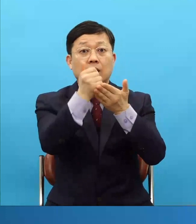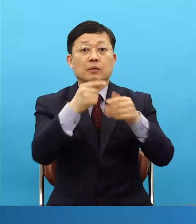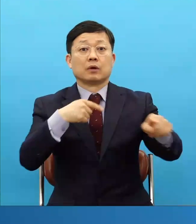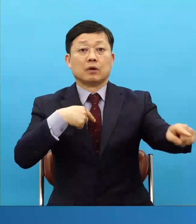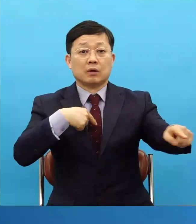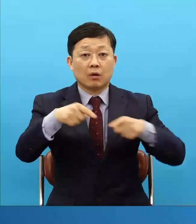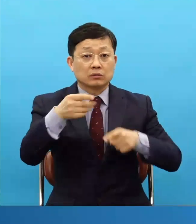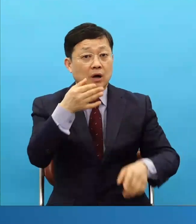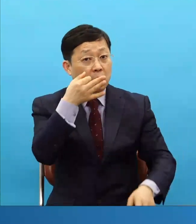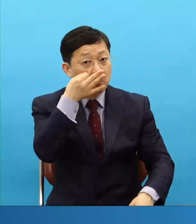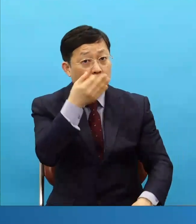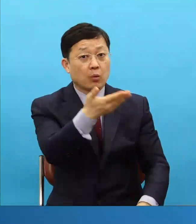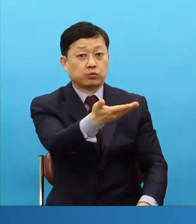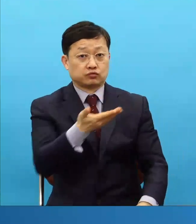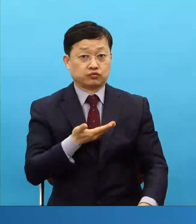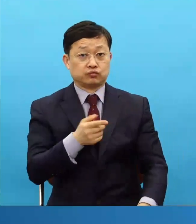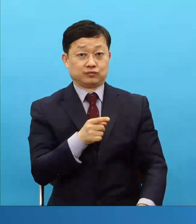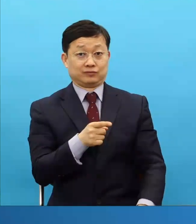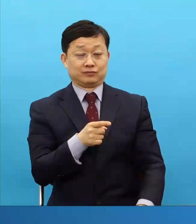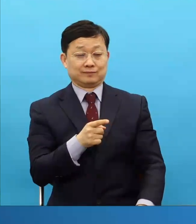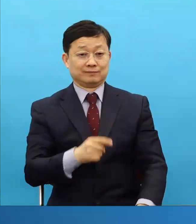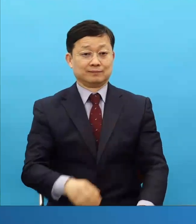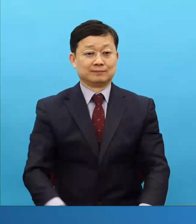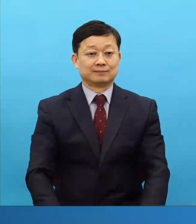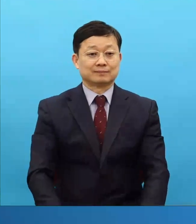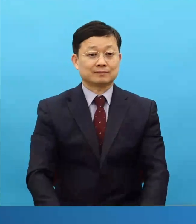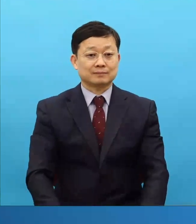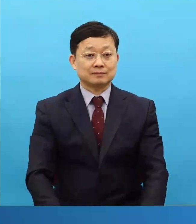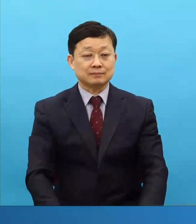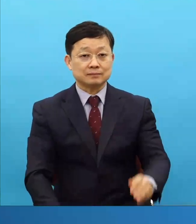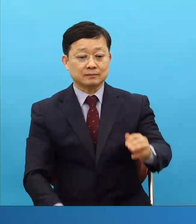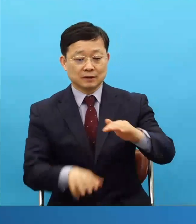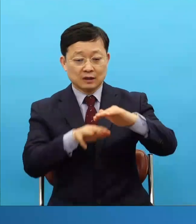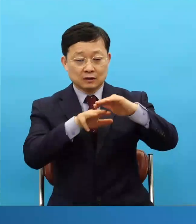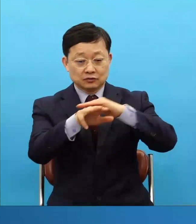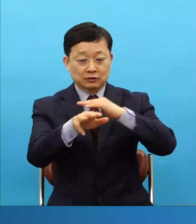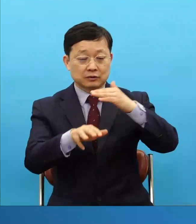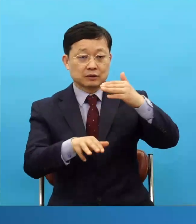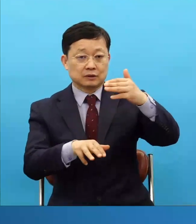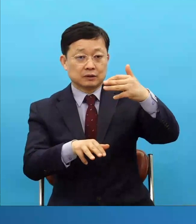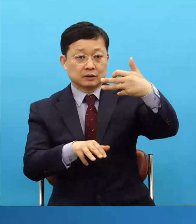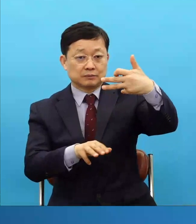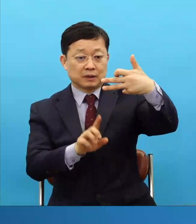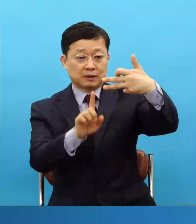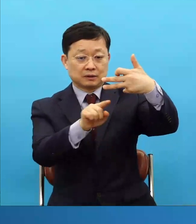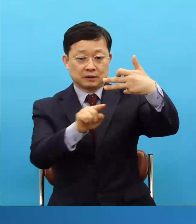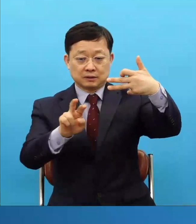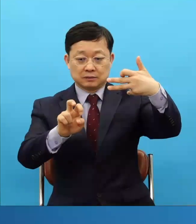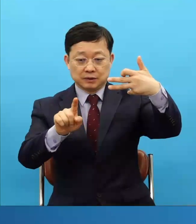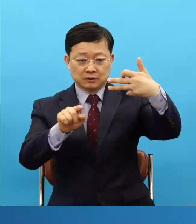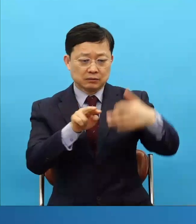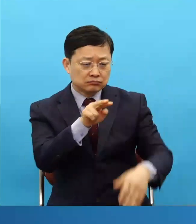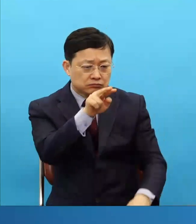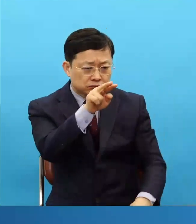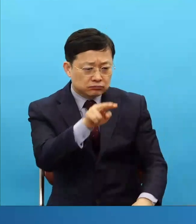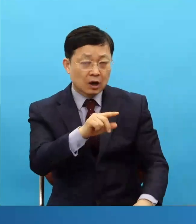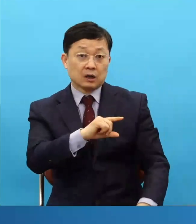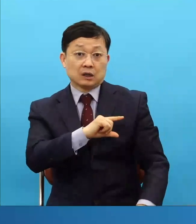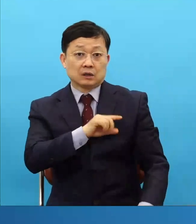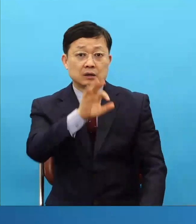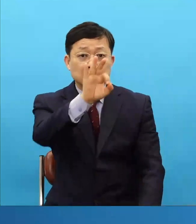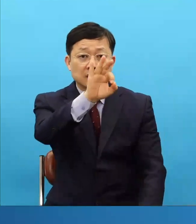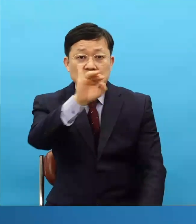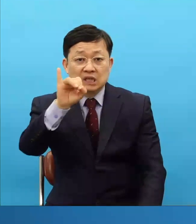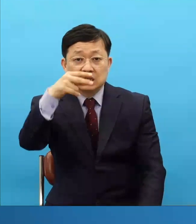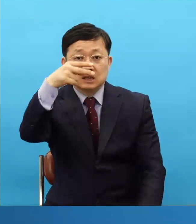partisan. It's the same thing. And God began to work. 출애굽기 18장 1절 20절은 이드로 장로입니다.